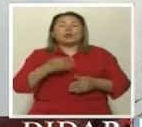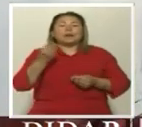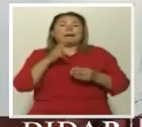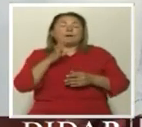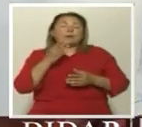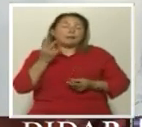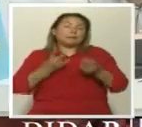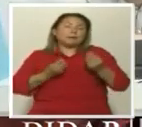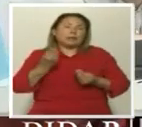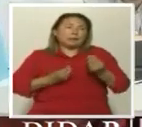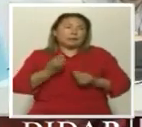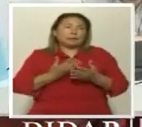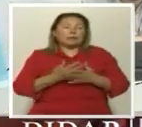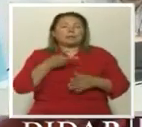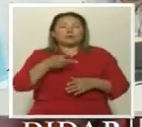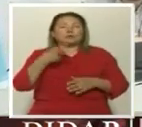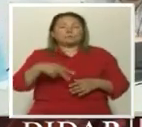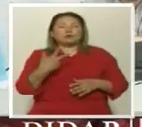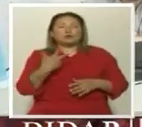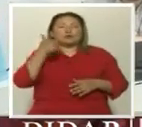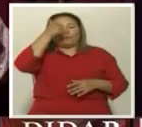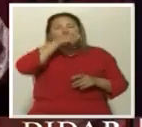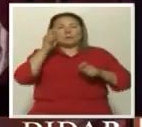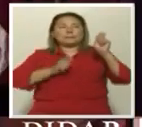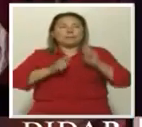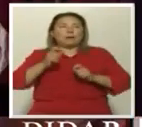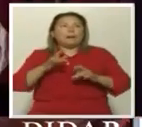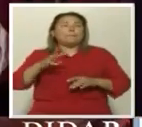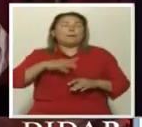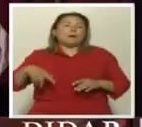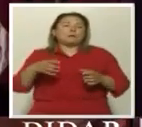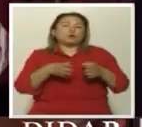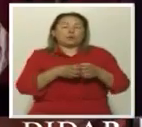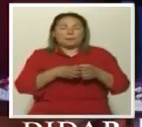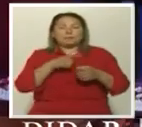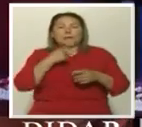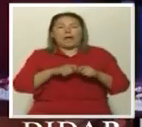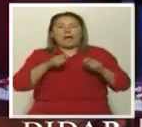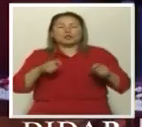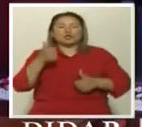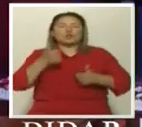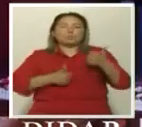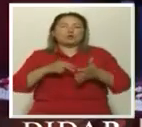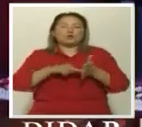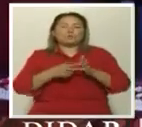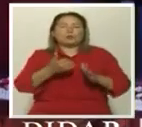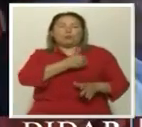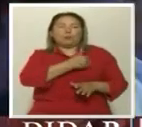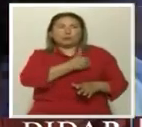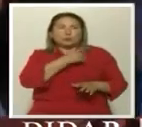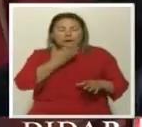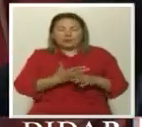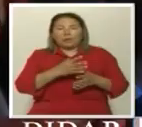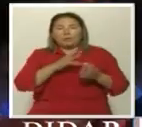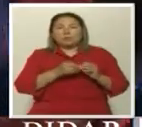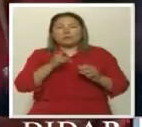ойындарынан облыстық маусымашар 2023 фестивалін, стендап Маңғыстау жобасын және ашық чемпионат өткізу жоспарланған. Жайдарманшылар